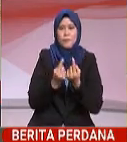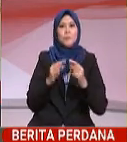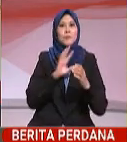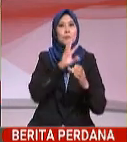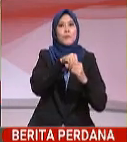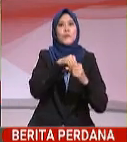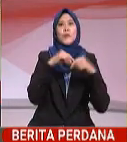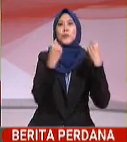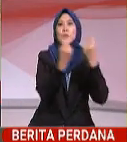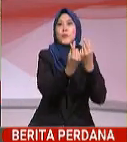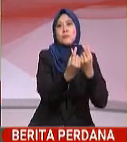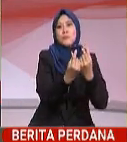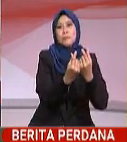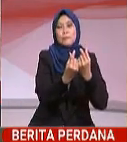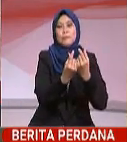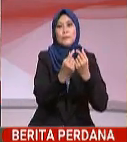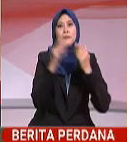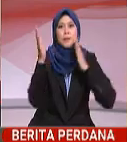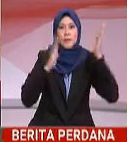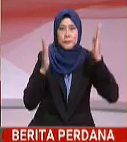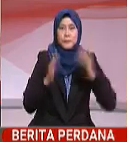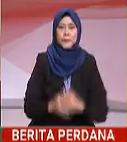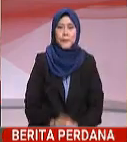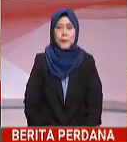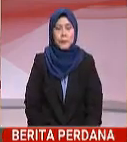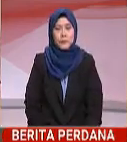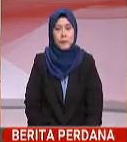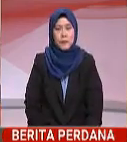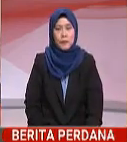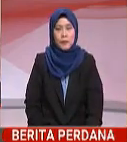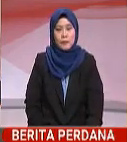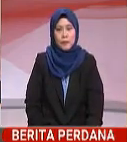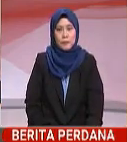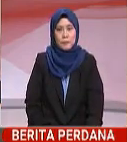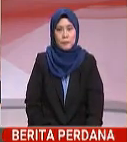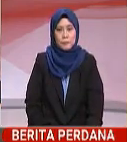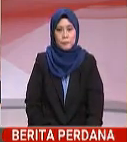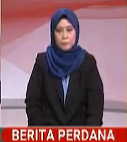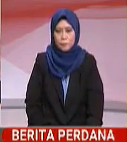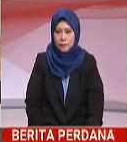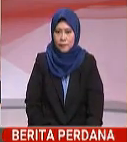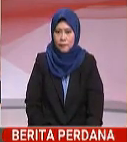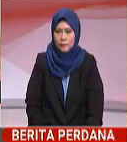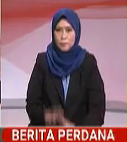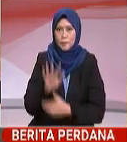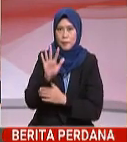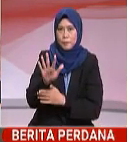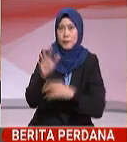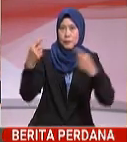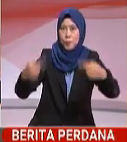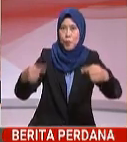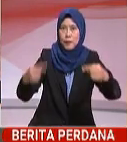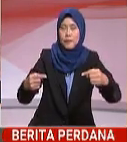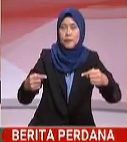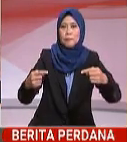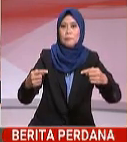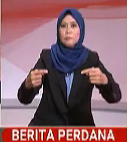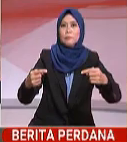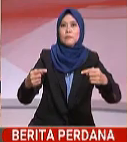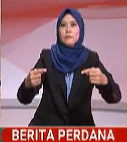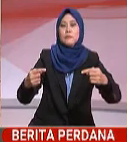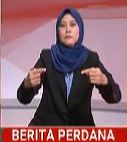skuad Harimau Malaya. Sekurang-kurangnya pemain dapat beraksi dalam 5 perlawanan yang